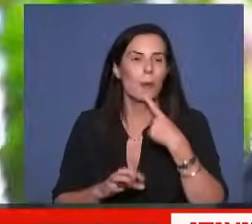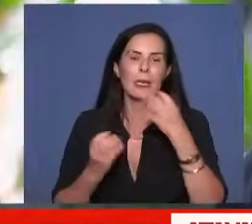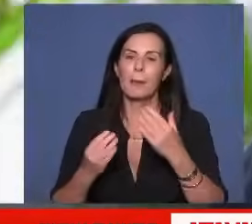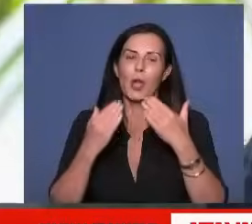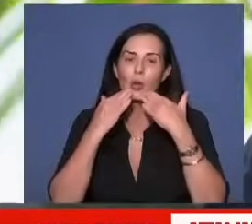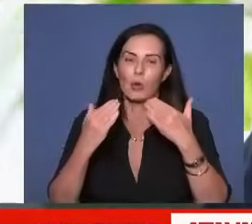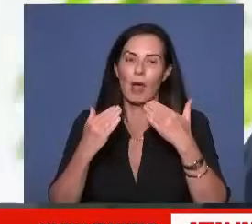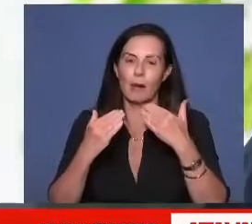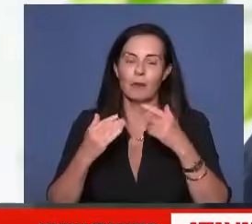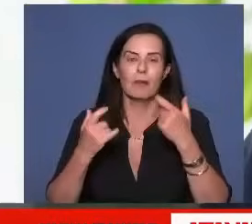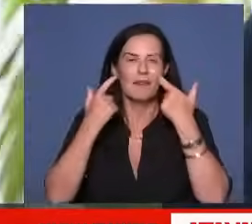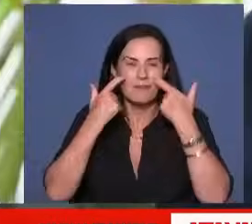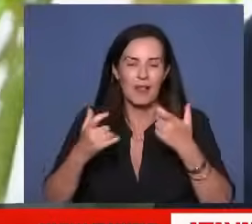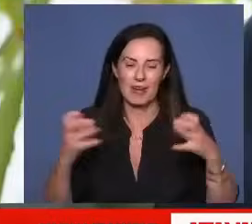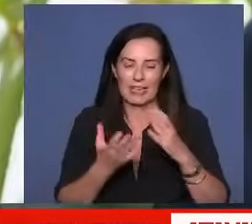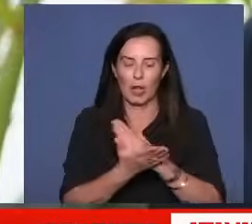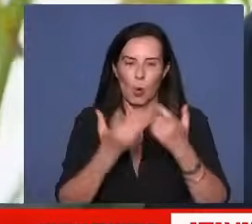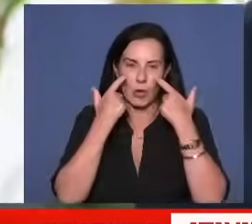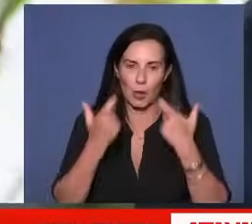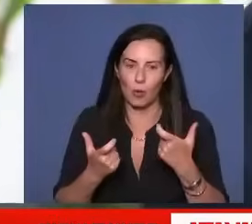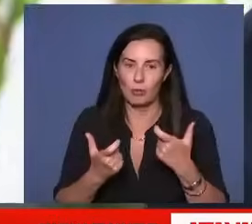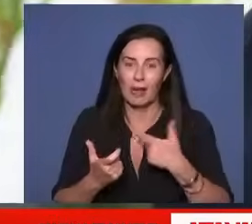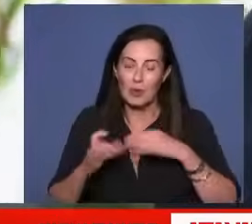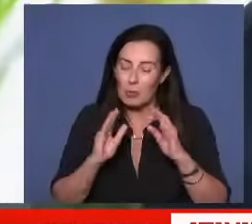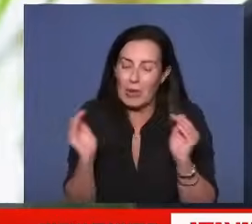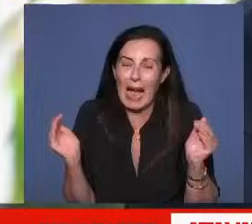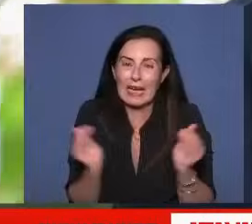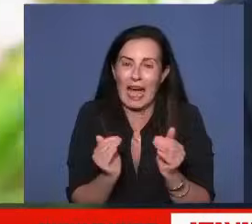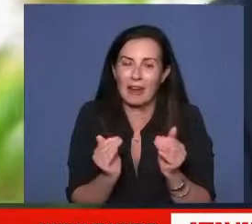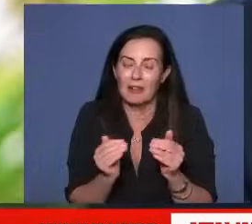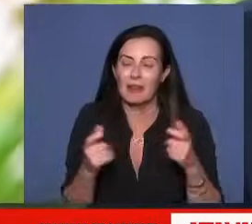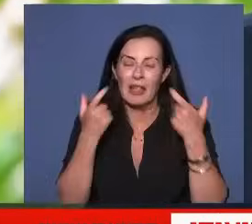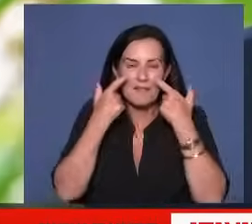לאליה ולכיתת כוננות. אנחנו קיבוץ כל כך קטן,